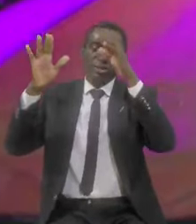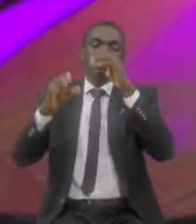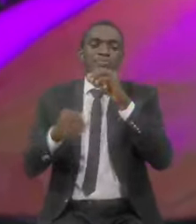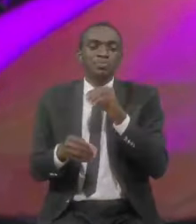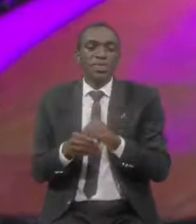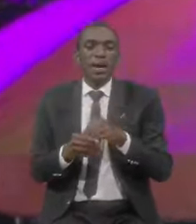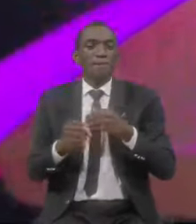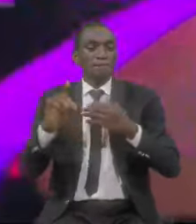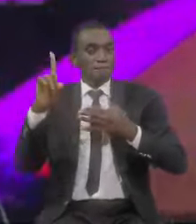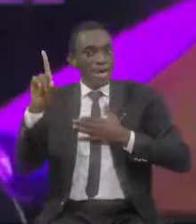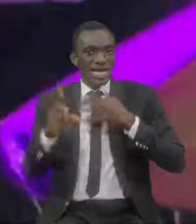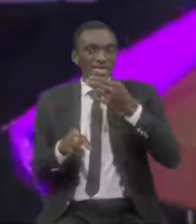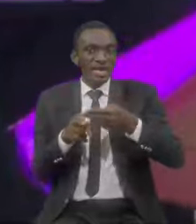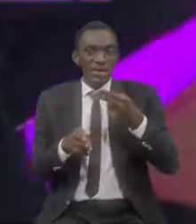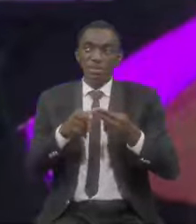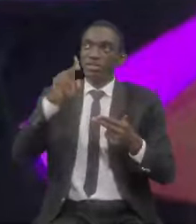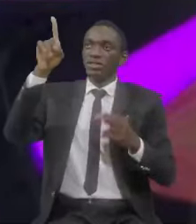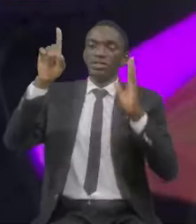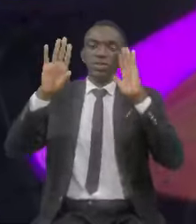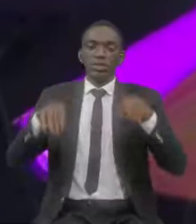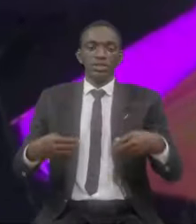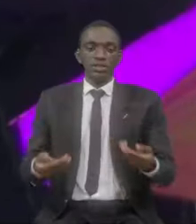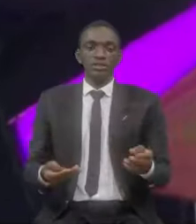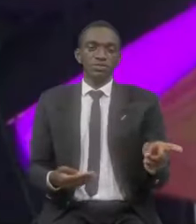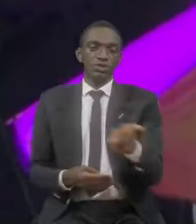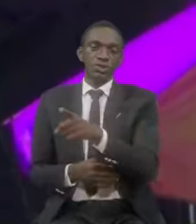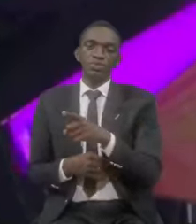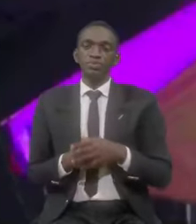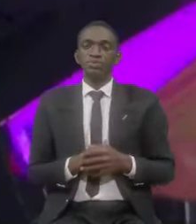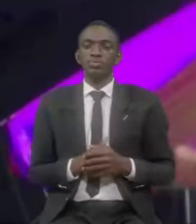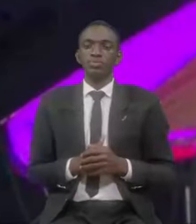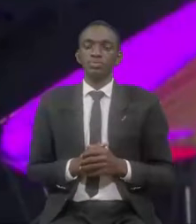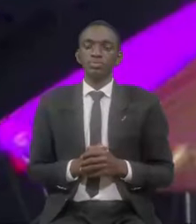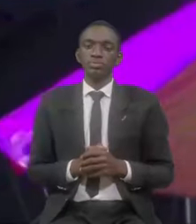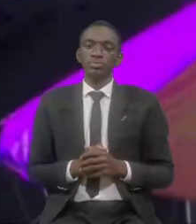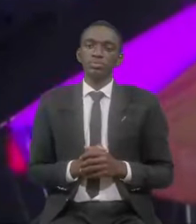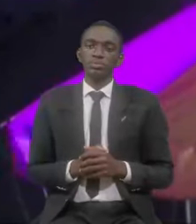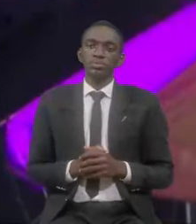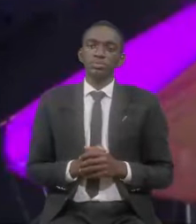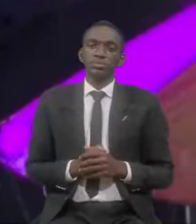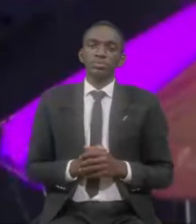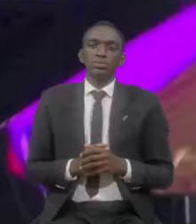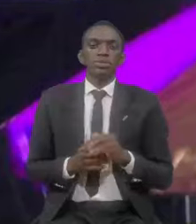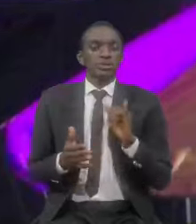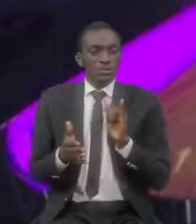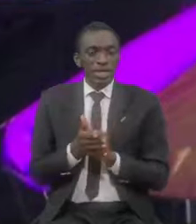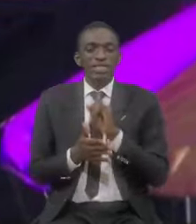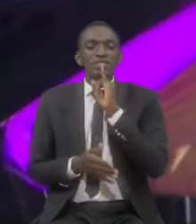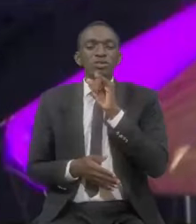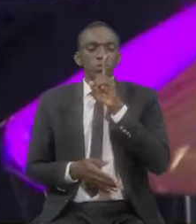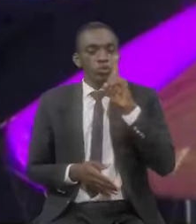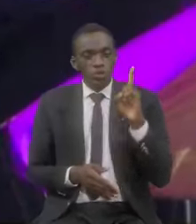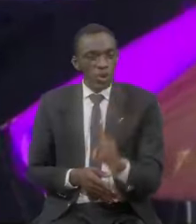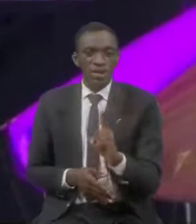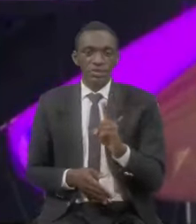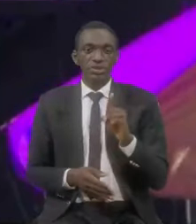ce que vous demanderez au Père, il vous le donnera en mon nom. Ça, c'est l'assurance